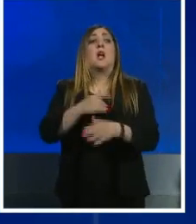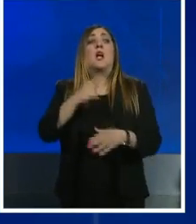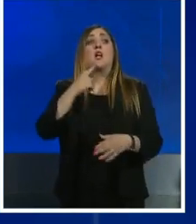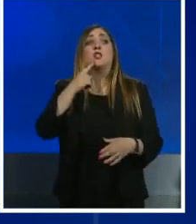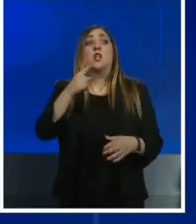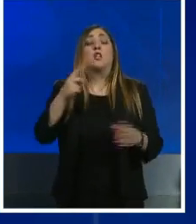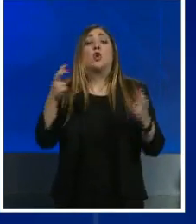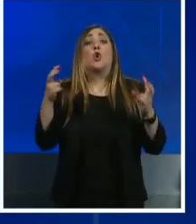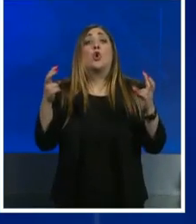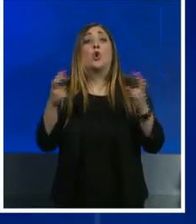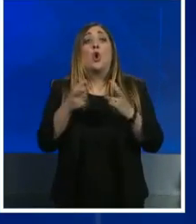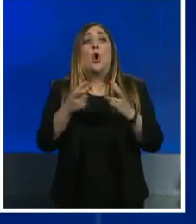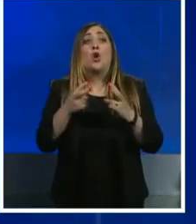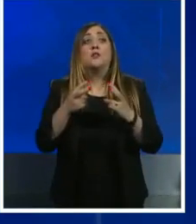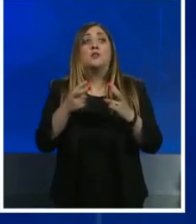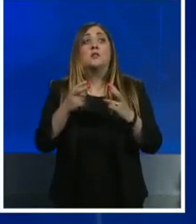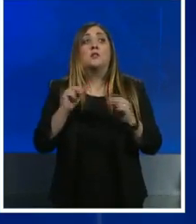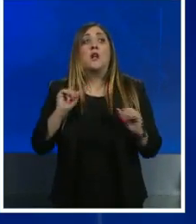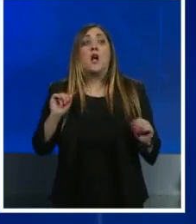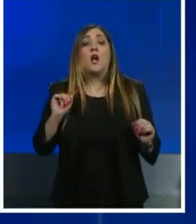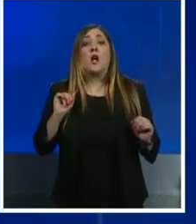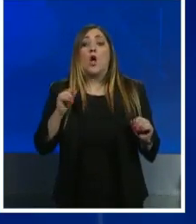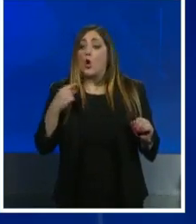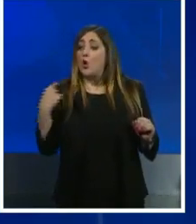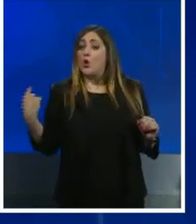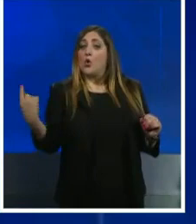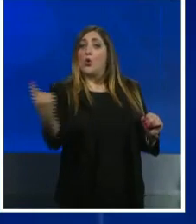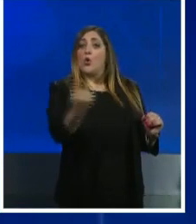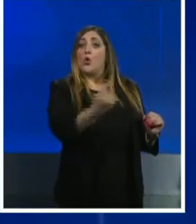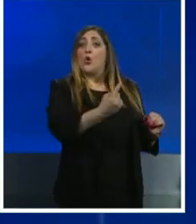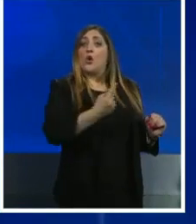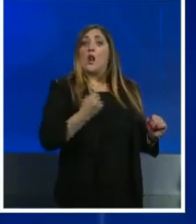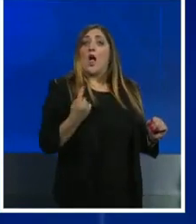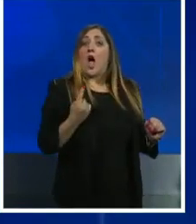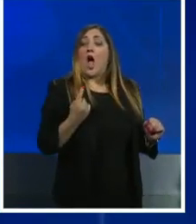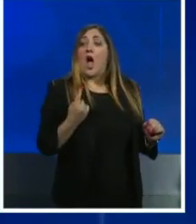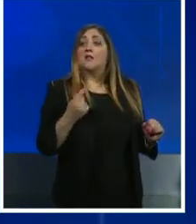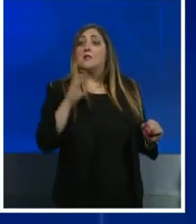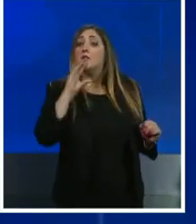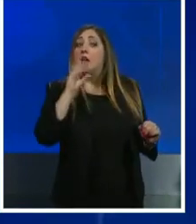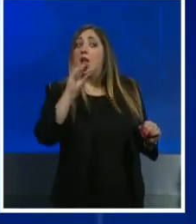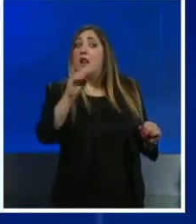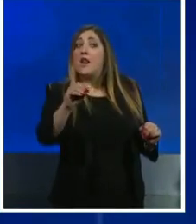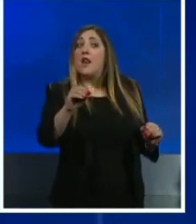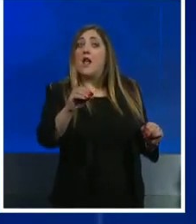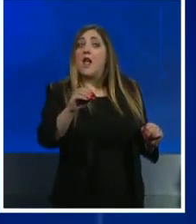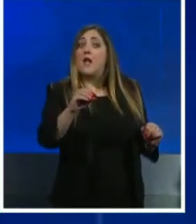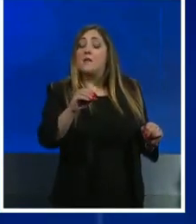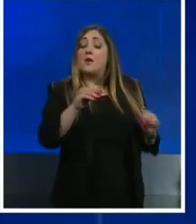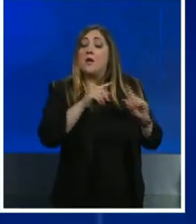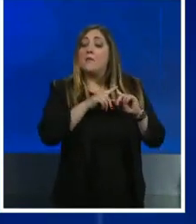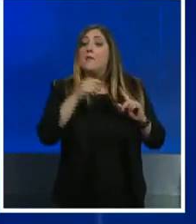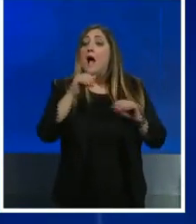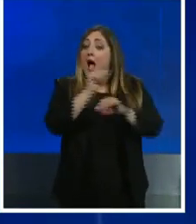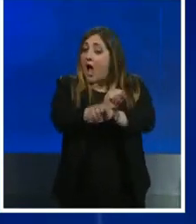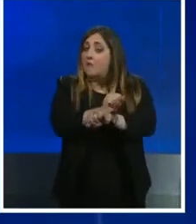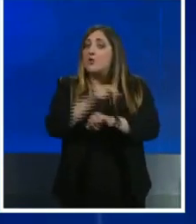kontra l-barranin, minna kollha jint weħiltom, fir inut li l-lum, noqogħdu nistaħbew wara